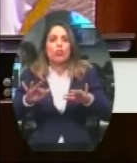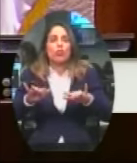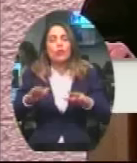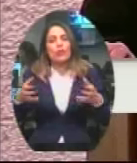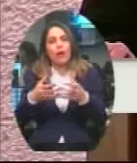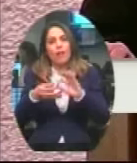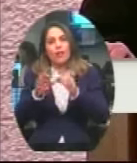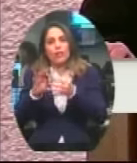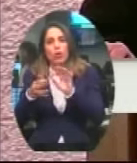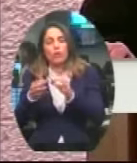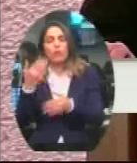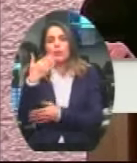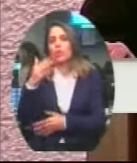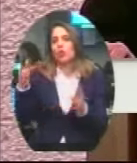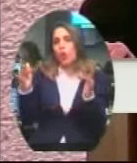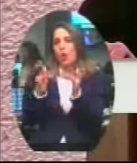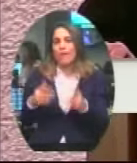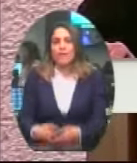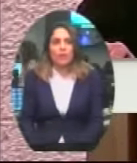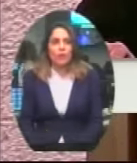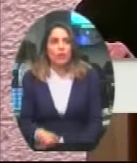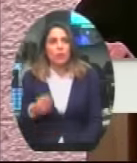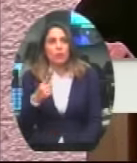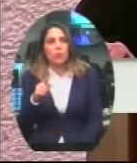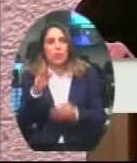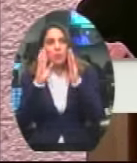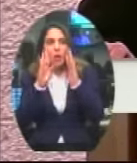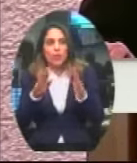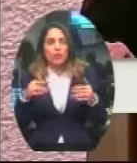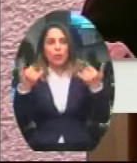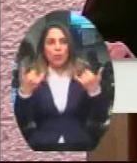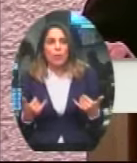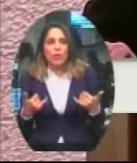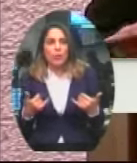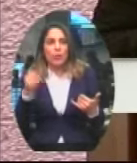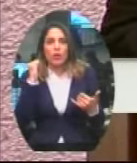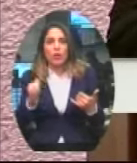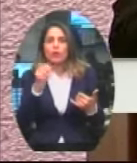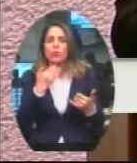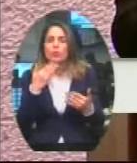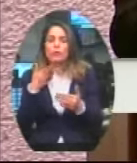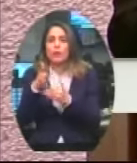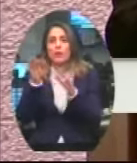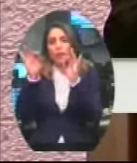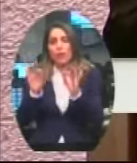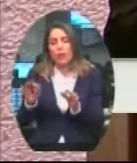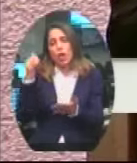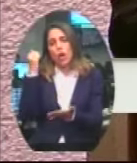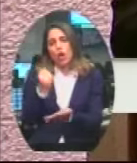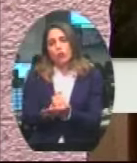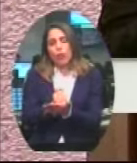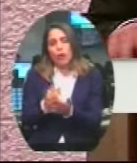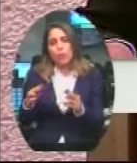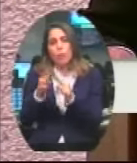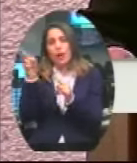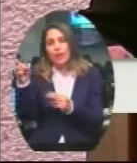ושלוחותיהן. מי היה מאמין שבימינו ירצחו יהודים בפתח של מרכול כשר בפריז, או בפתח